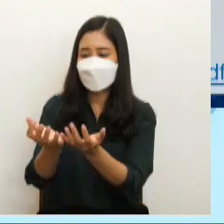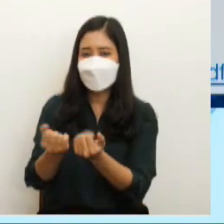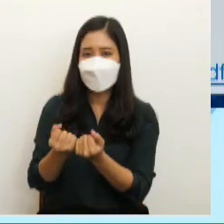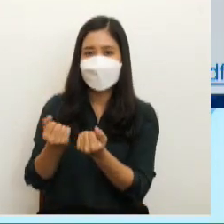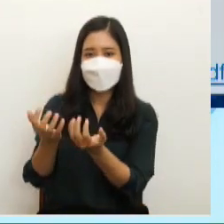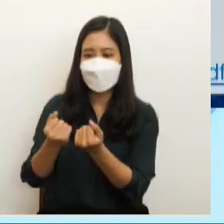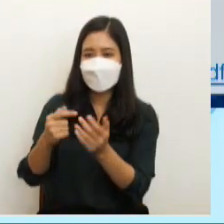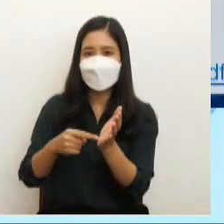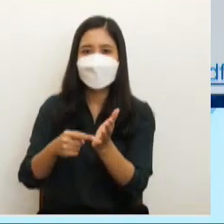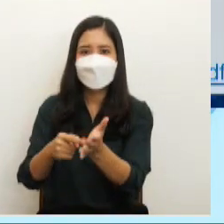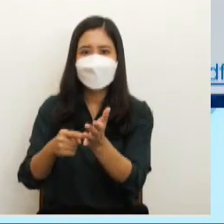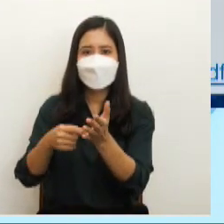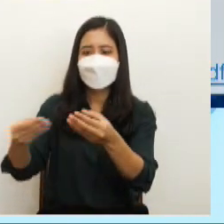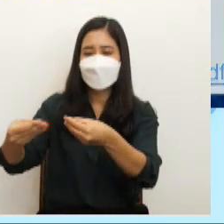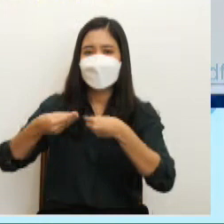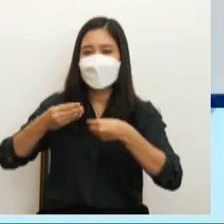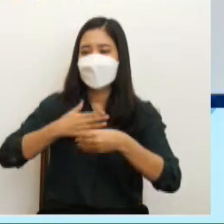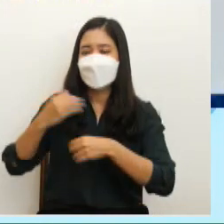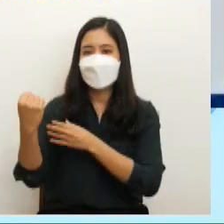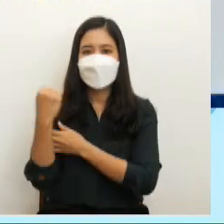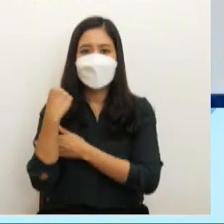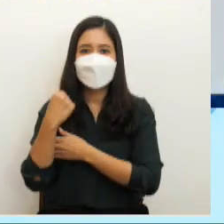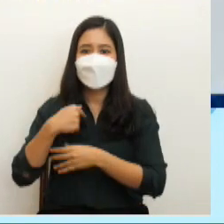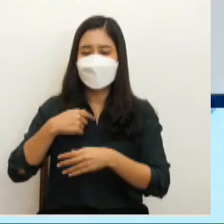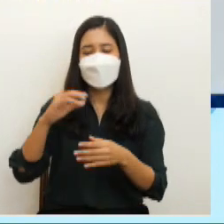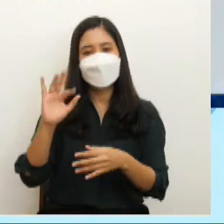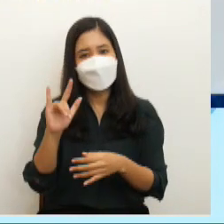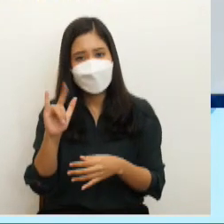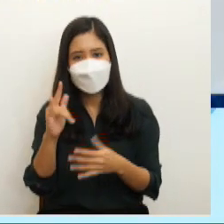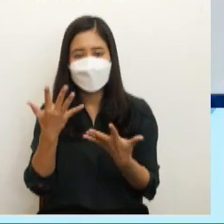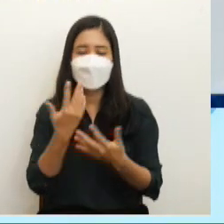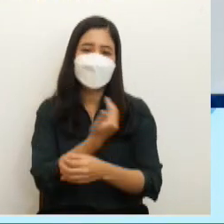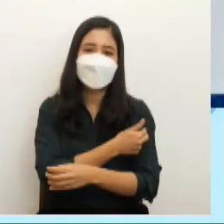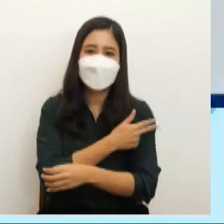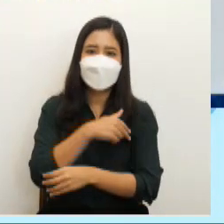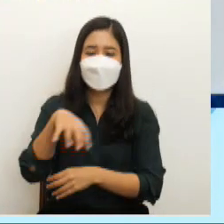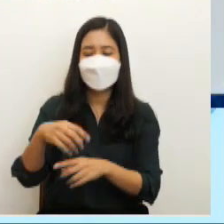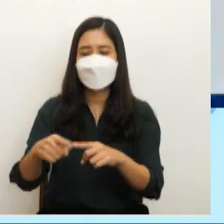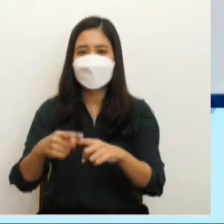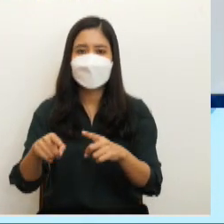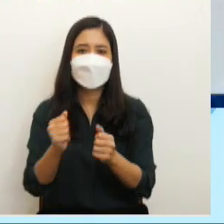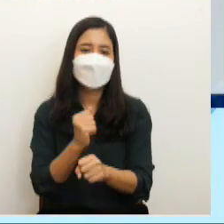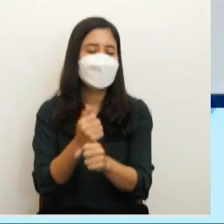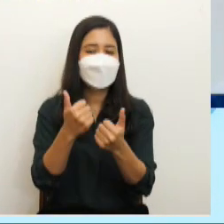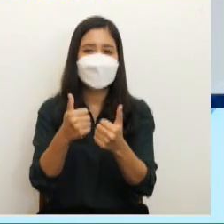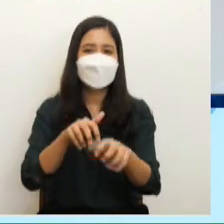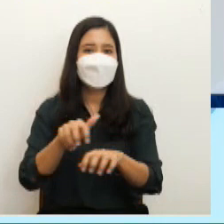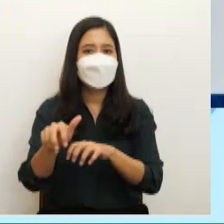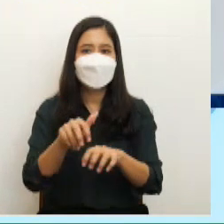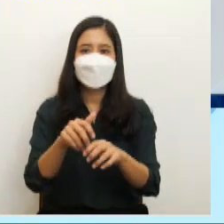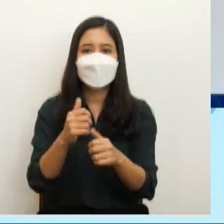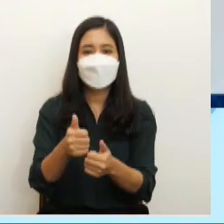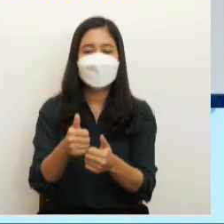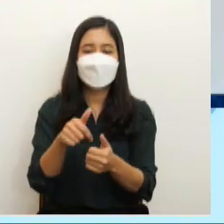นะครับก็สามารถไปยื่นเรื่องเองได้ก็คือทายาทนะครับหรือโรงพยาบาลผู้อุปการะนะครับก็สามารถที่จะไปยื่นตรงนั้น